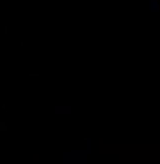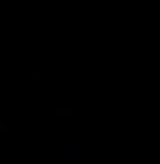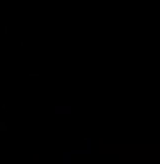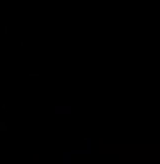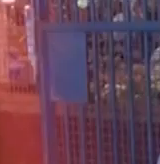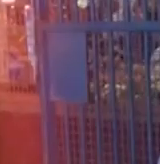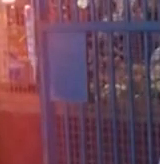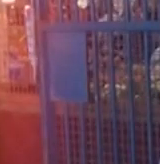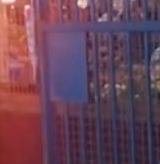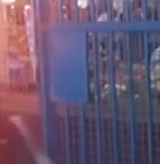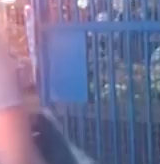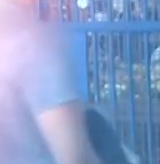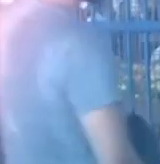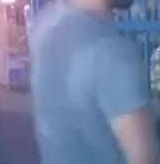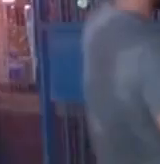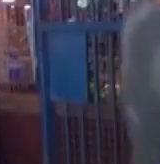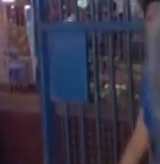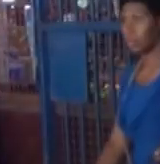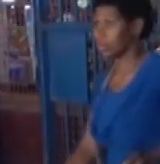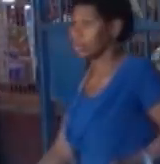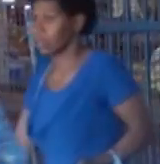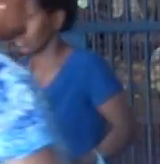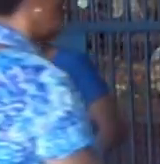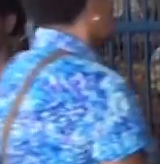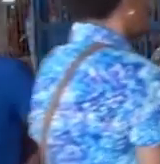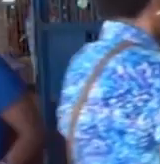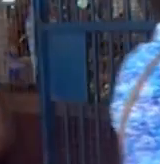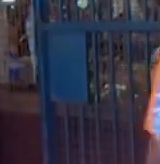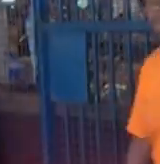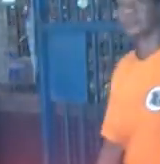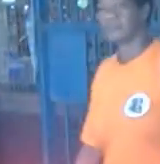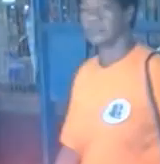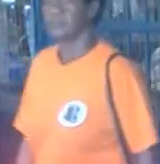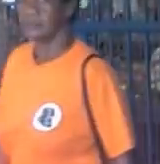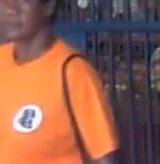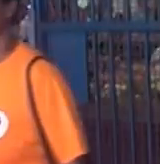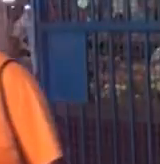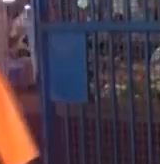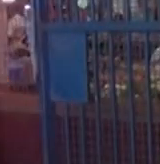हमारे सामने नायक है गोंगवा लुबू लटोका रेडियो फीजी 2 में